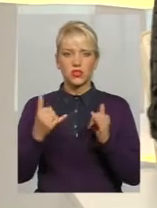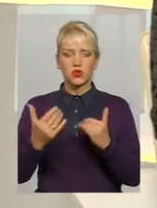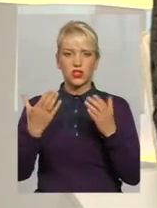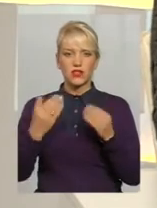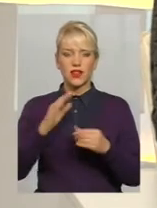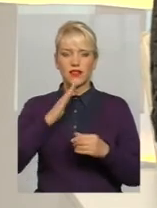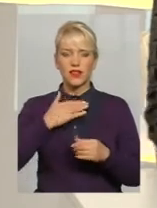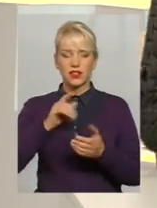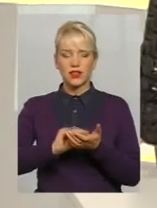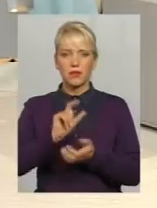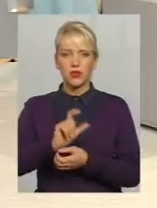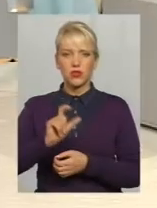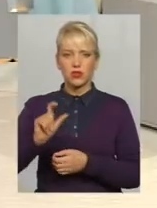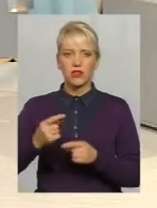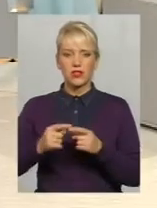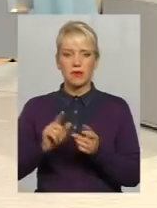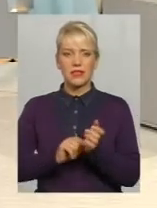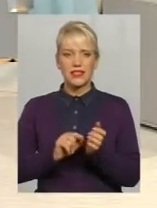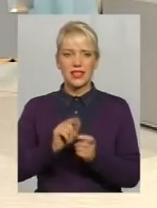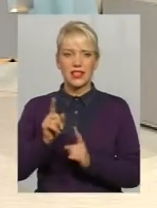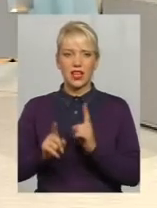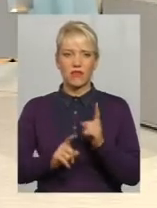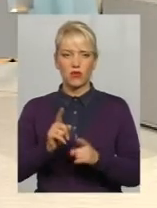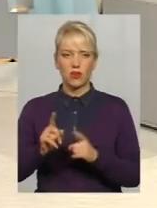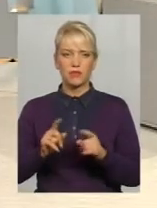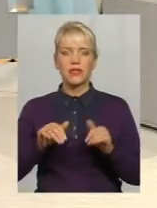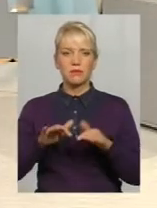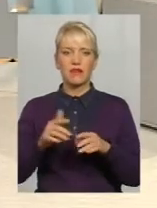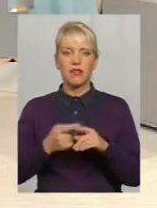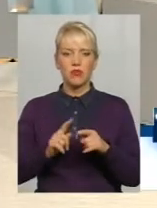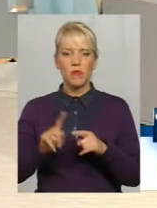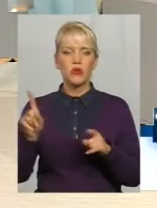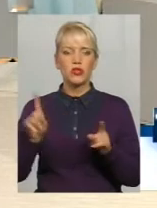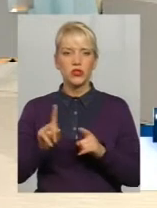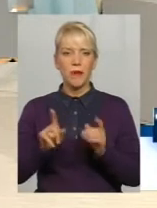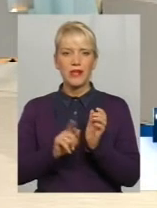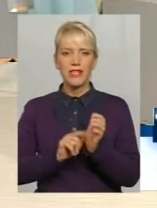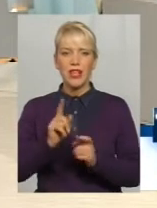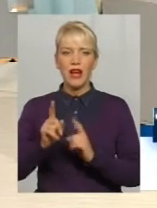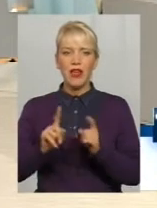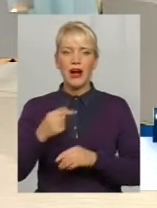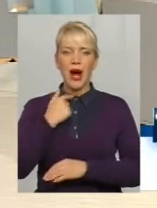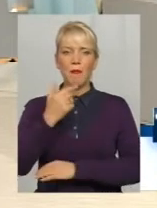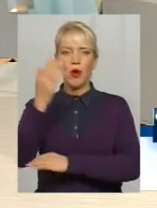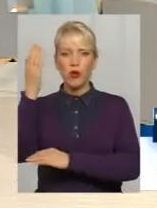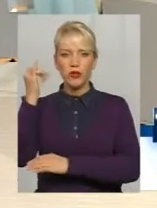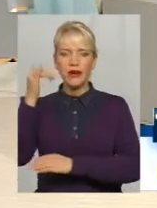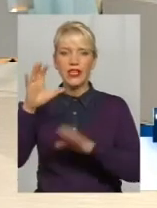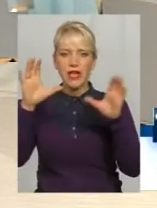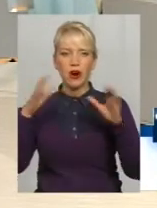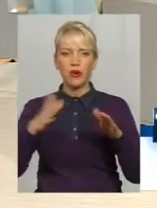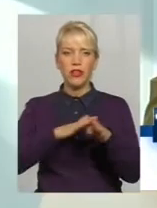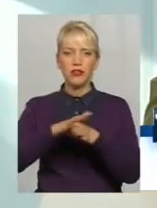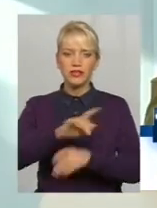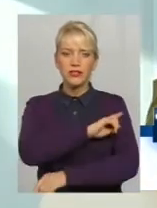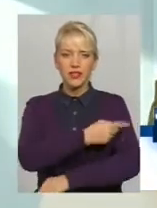наших пенсіонерів оця пенсійна реформа? Справа в тому, що пенсійна реформа, яка от проголосована і закон вже набрав чинності